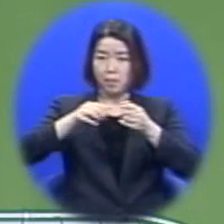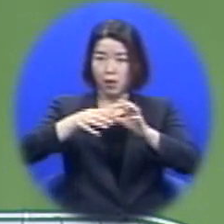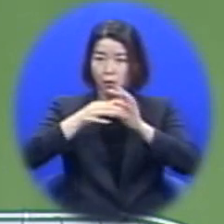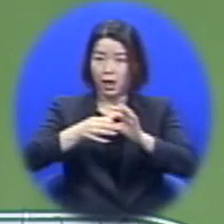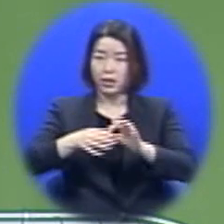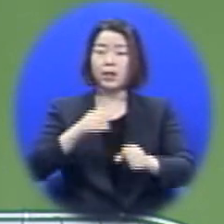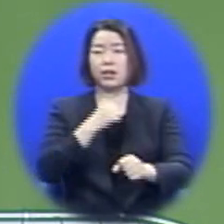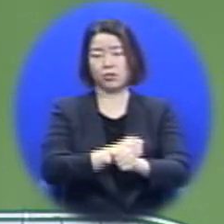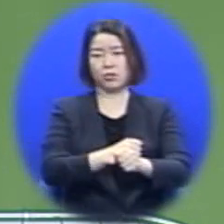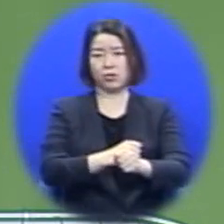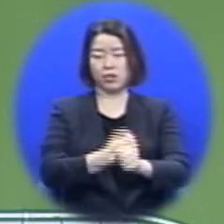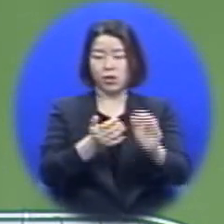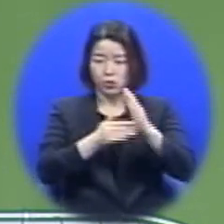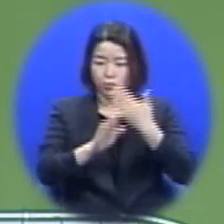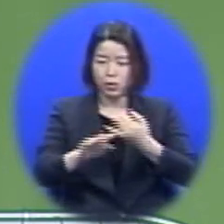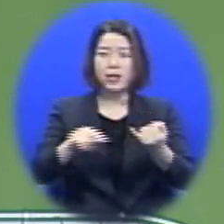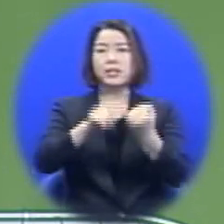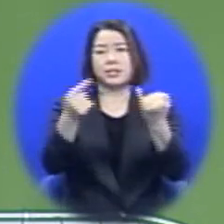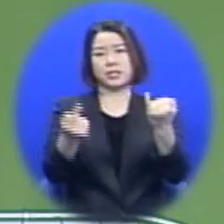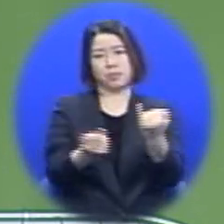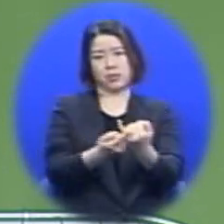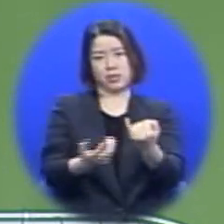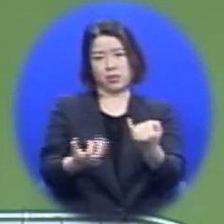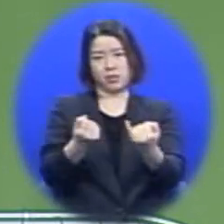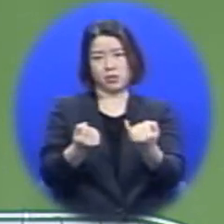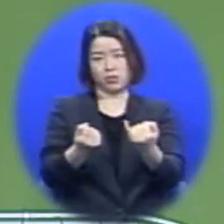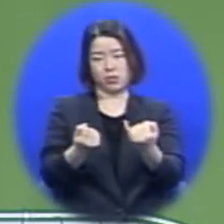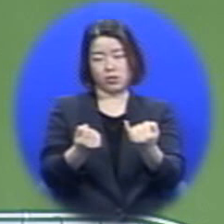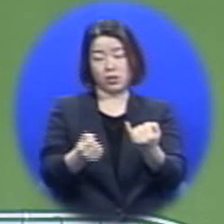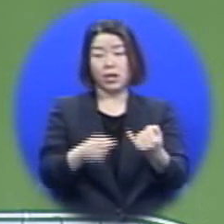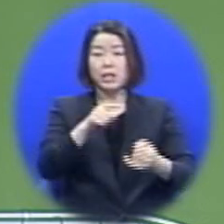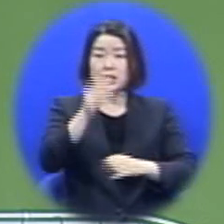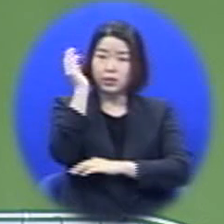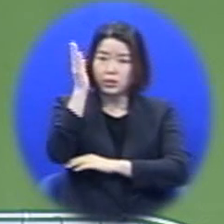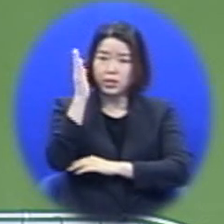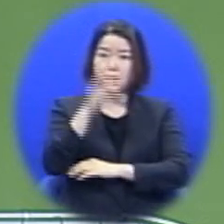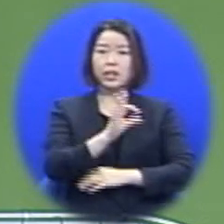해서 임신을 한 이런 이야기가 유다 이야기입니다.